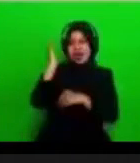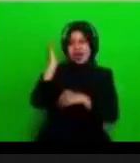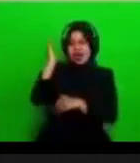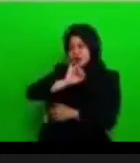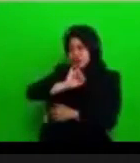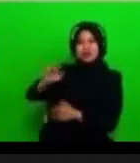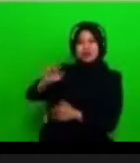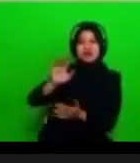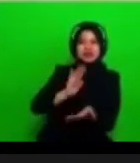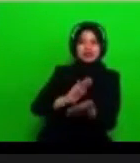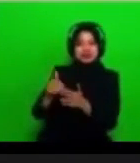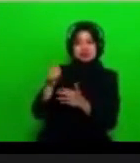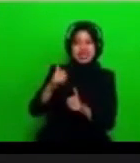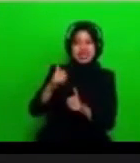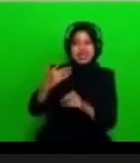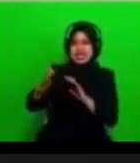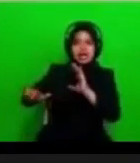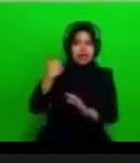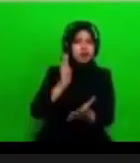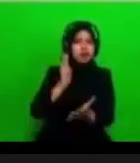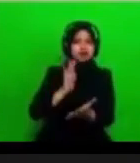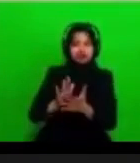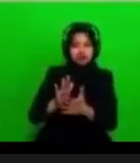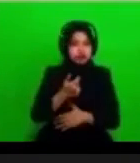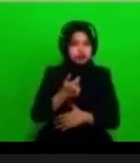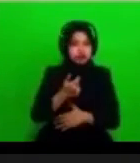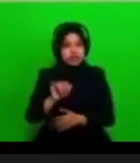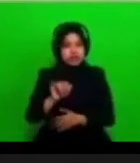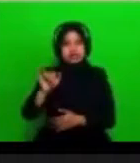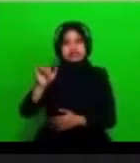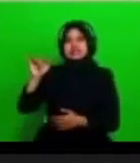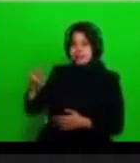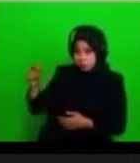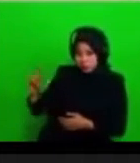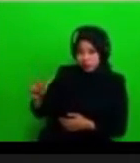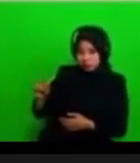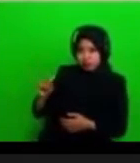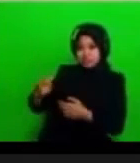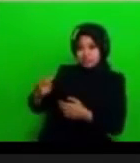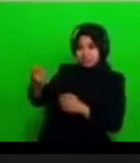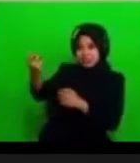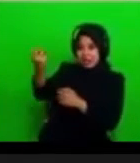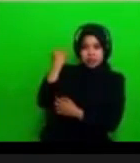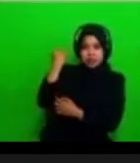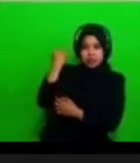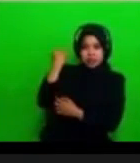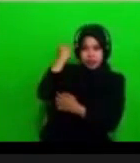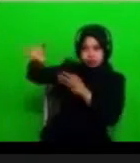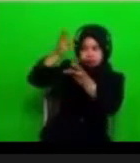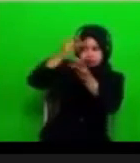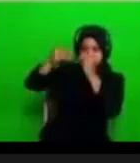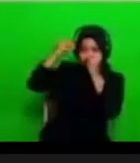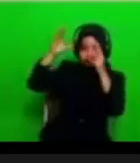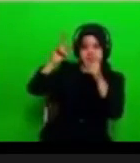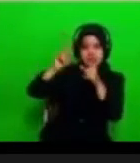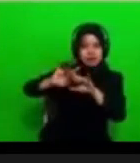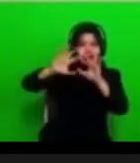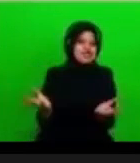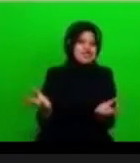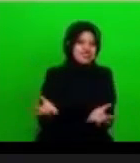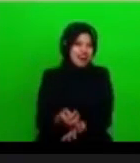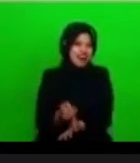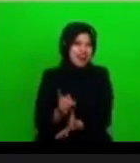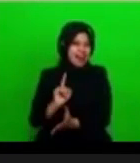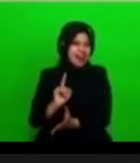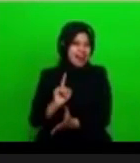menjawab pertanyaan dari Ibu-ibu semua. Langsung saja dikirimkan ya Teh Jenab. Karena bukan hanya jawaban atau ilmu yang didapatkan, tapi juga gak ada